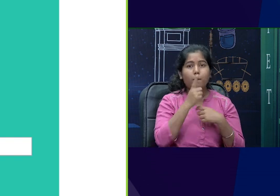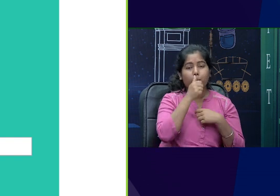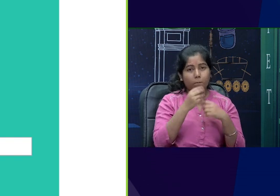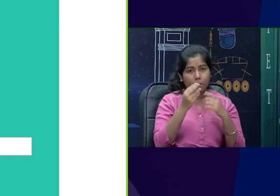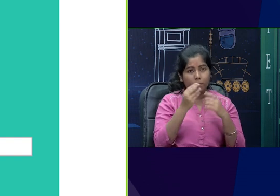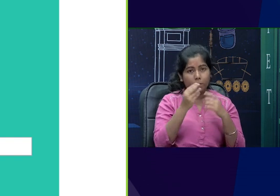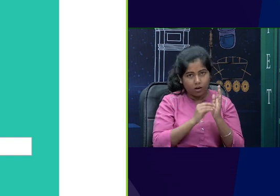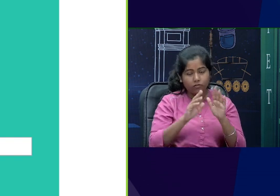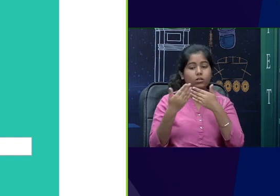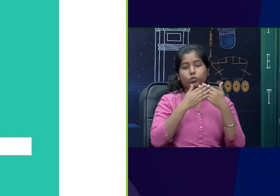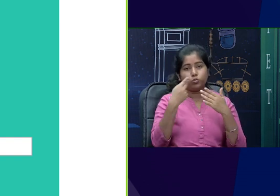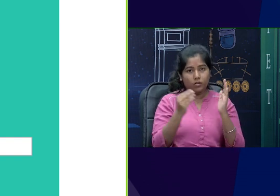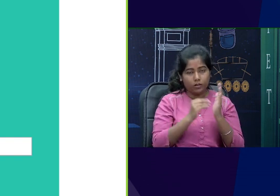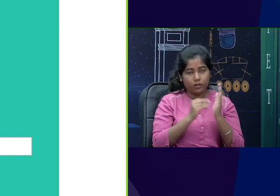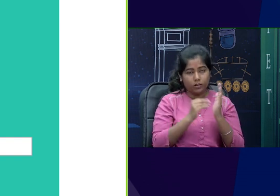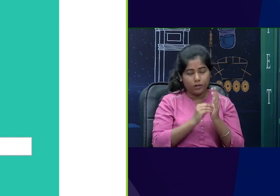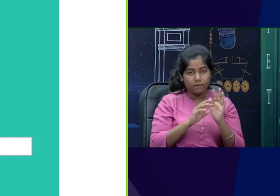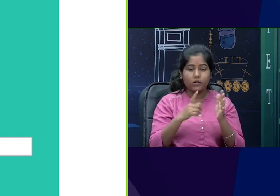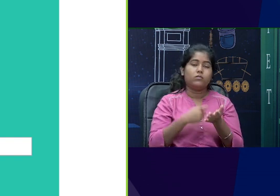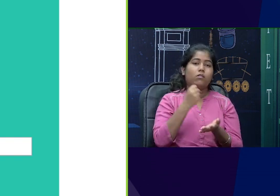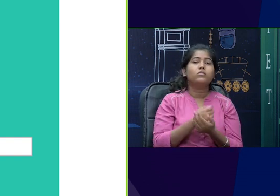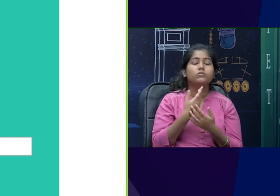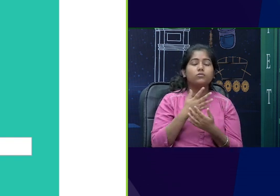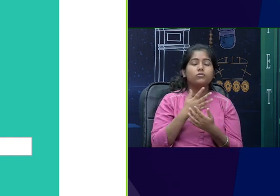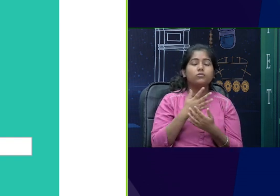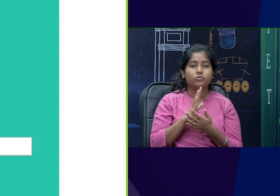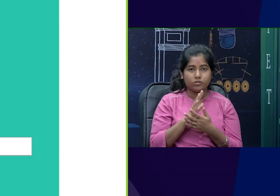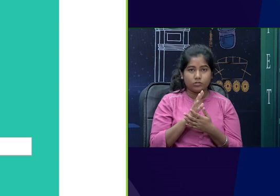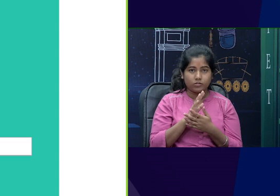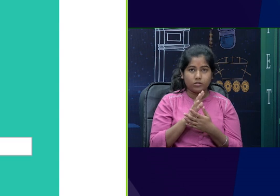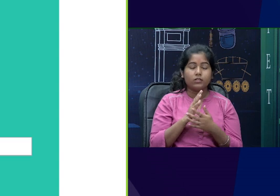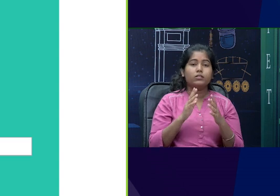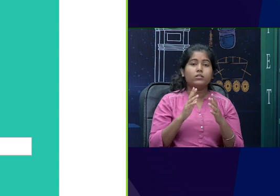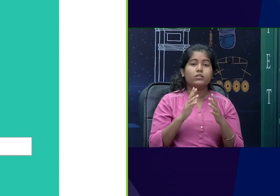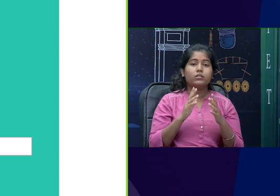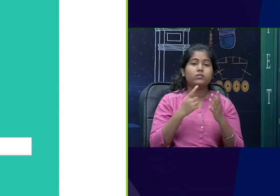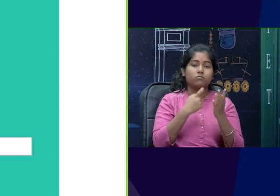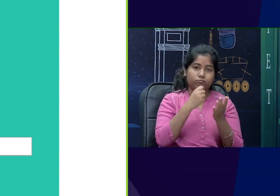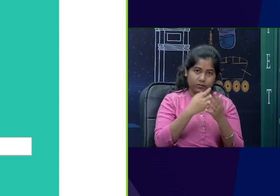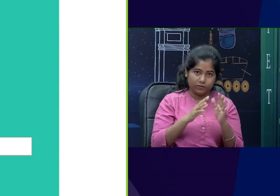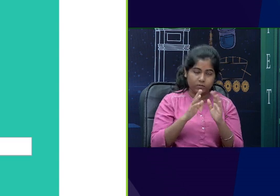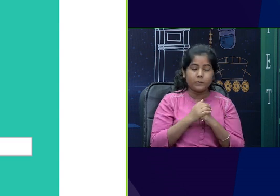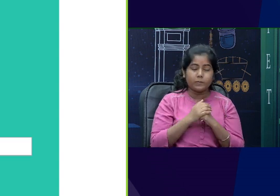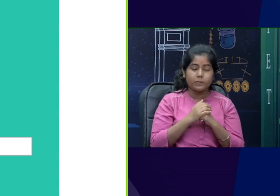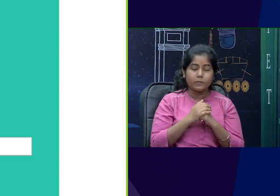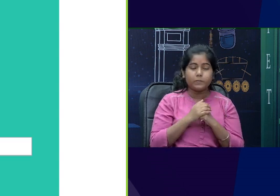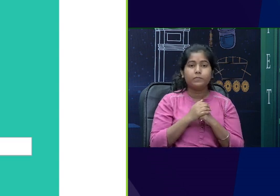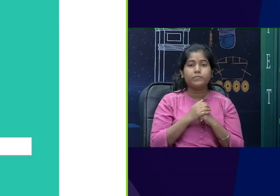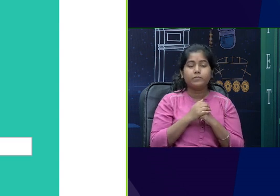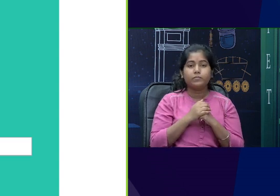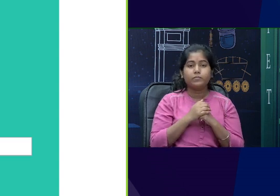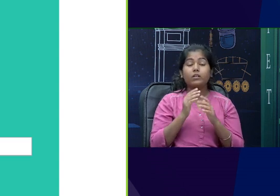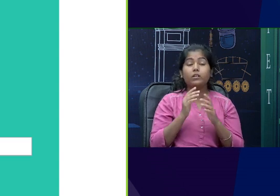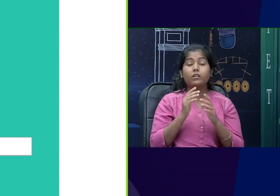नाम, रजिस्टर हो जाएगा। मैंने कहा आपको कि ये इनेबिलिटी फाउंडेशन के द्वारा जो है डेवलप किया गया है, जो इंडियन